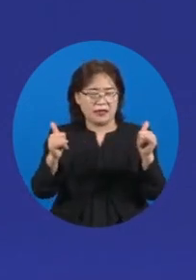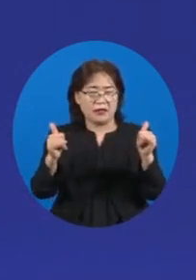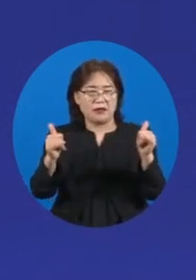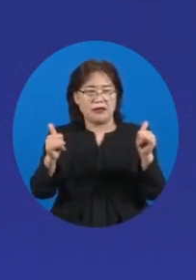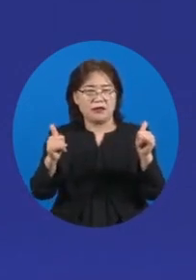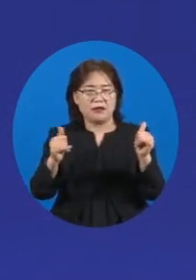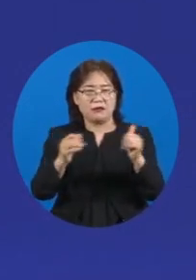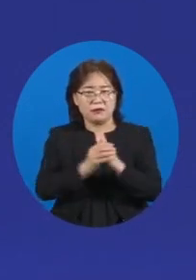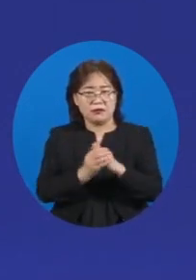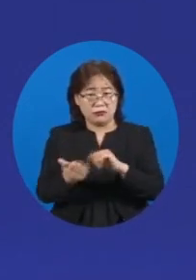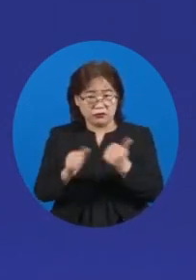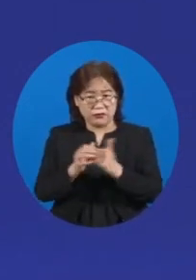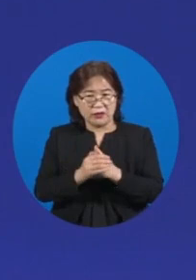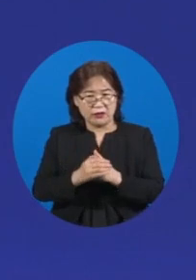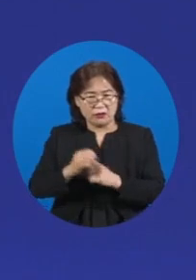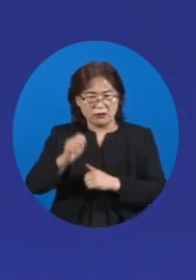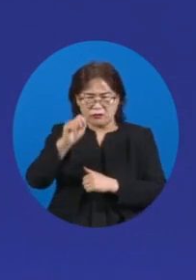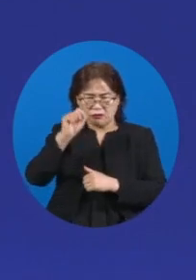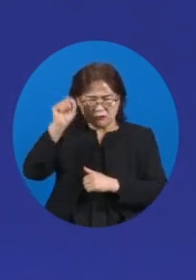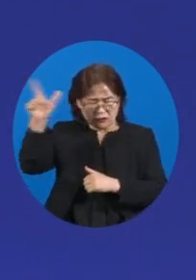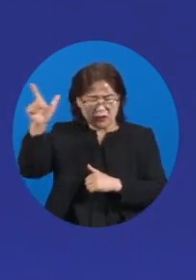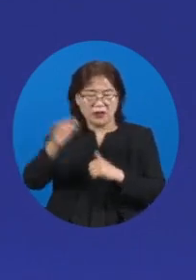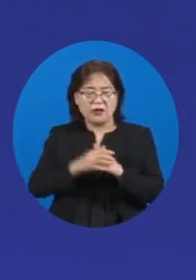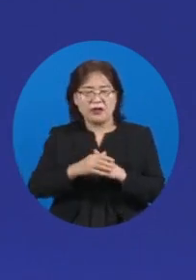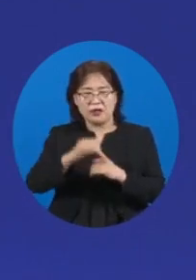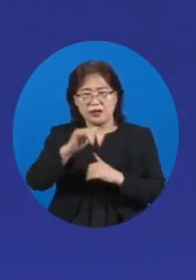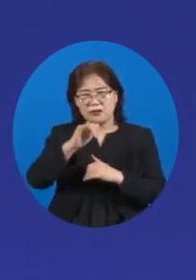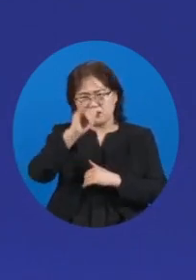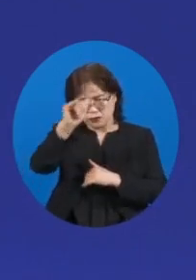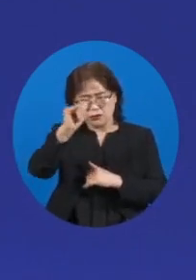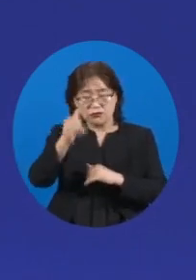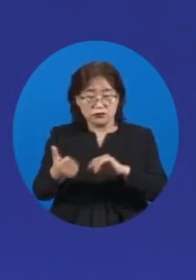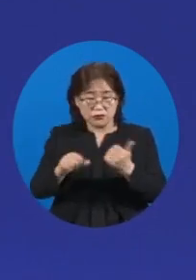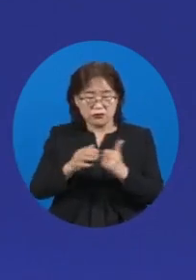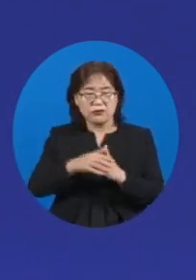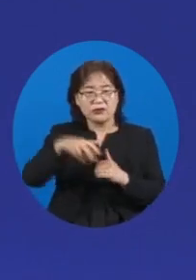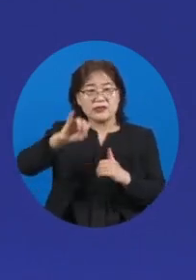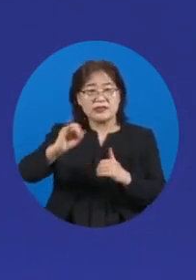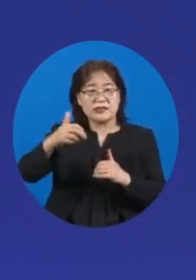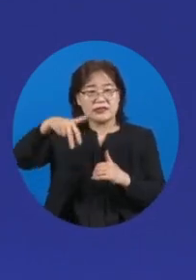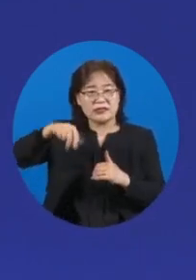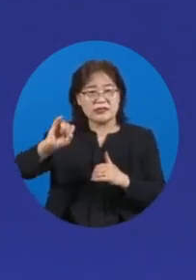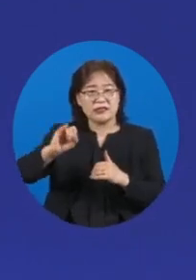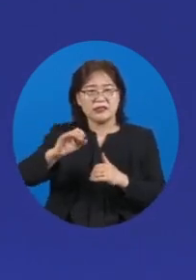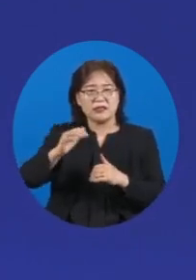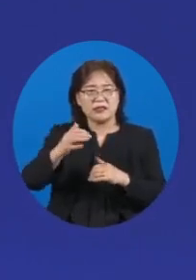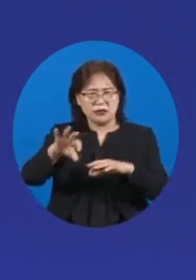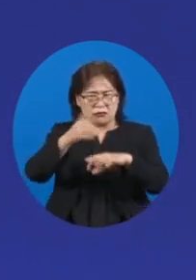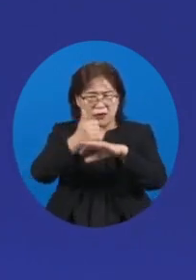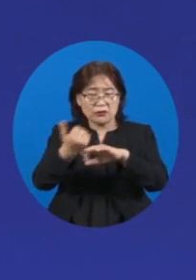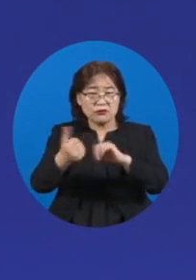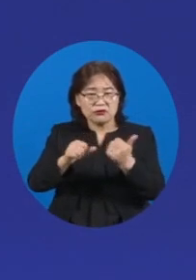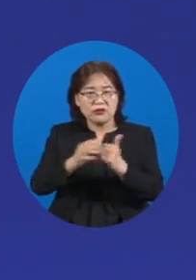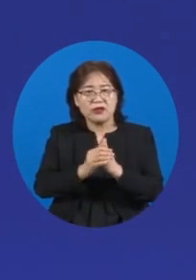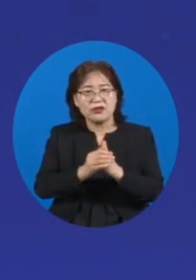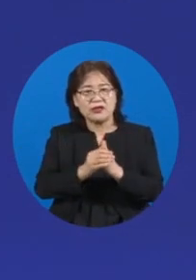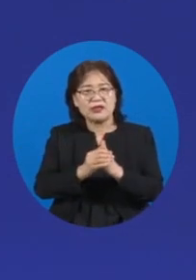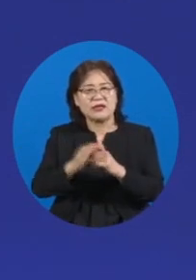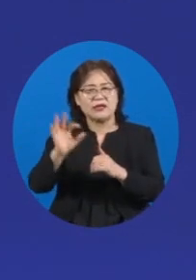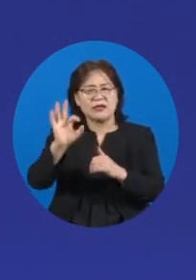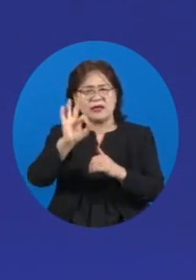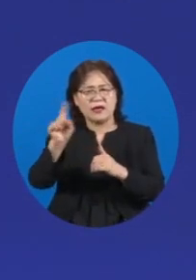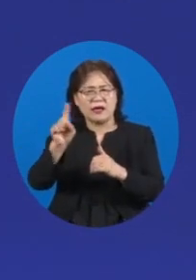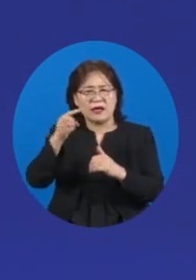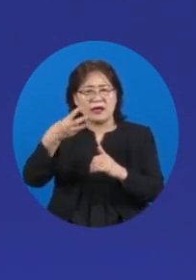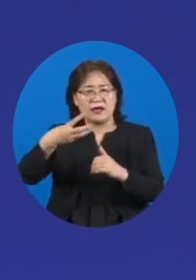이 대한 영도 죽습니다 블루 철을 구했던 진시 학년도 죽었습니다 더 이상 정복할 땅이 없어서 물었다는 알렉산더 대